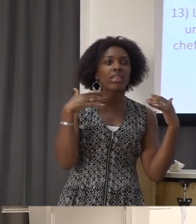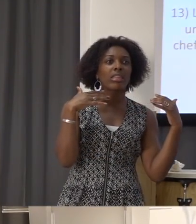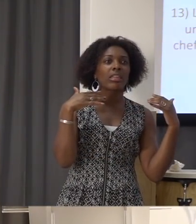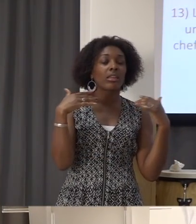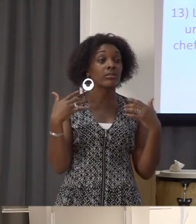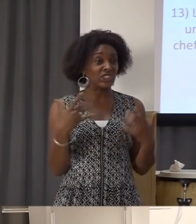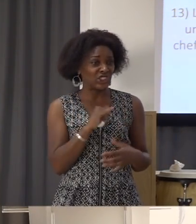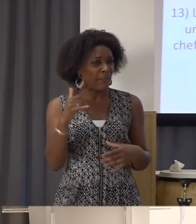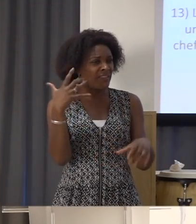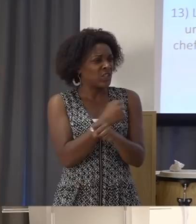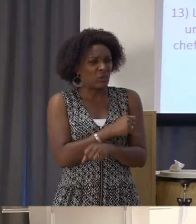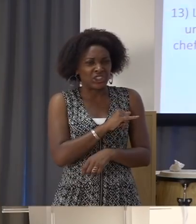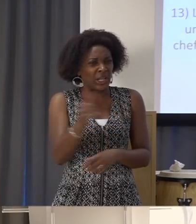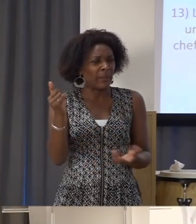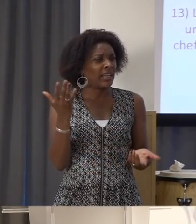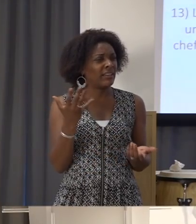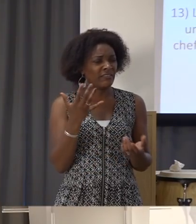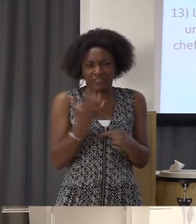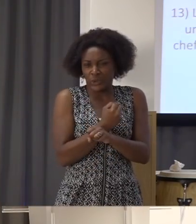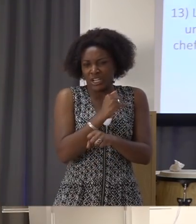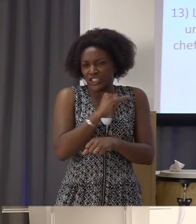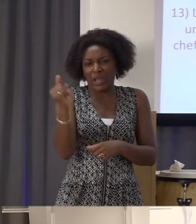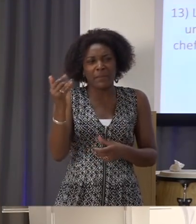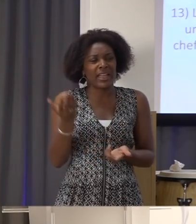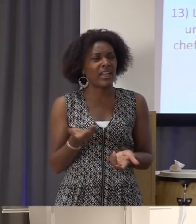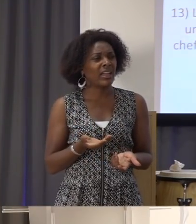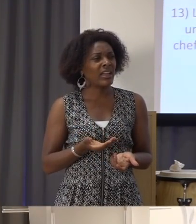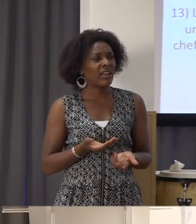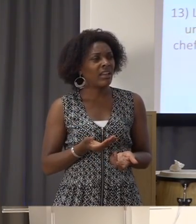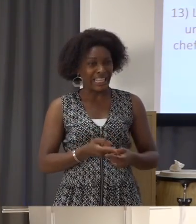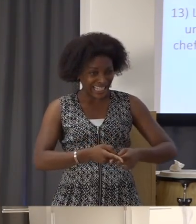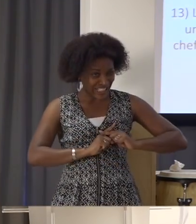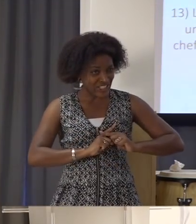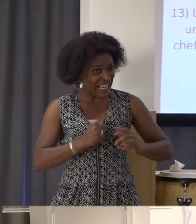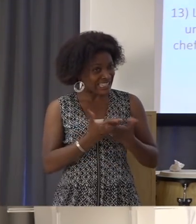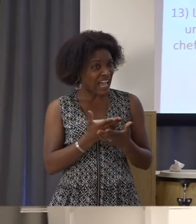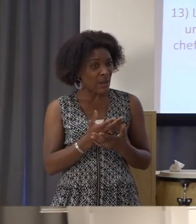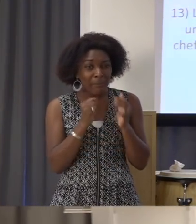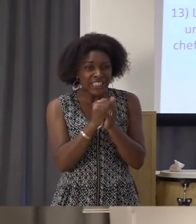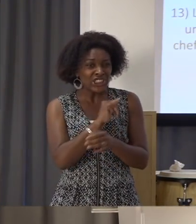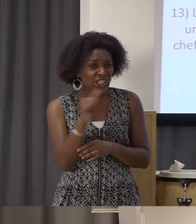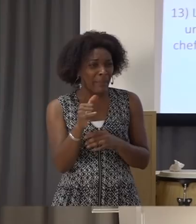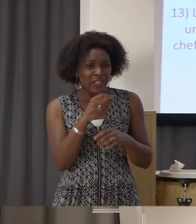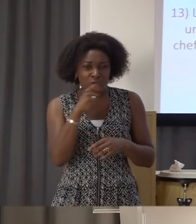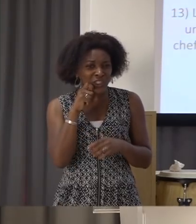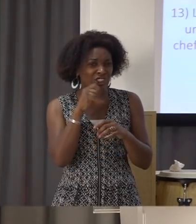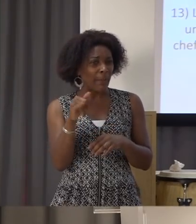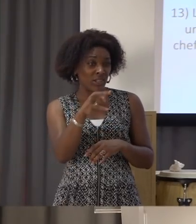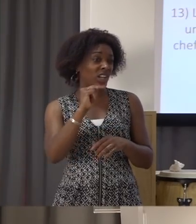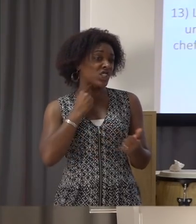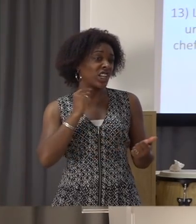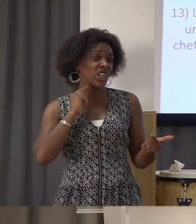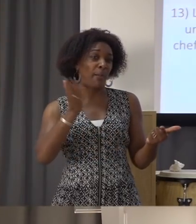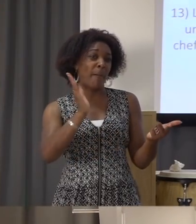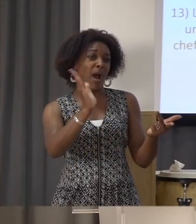Ça n'arrivera jamais. Le chrétien qui se comporte comme ça ira d'échec en échec.